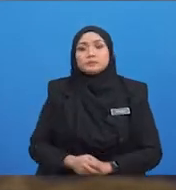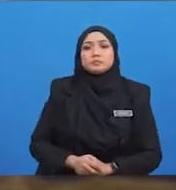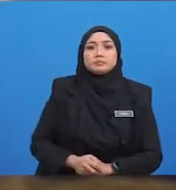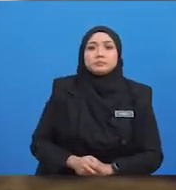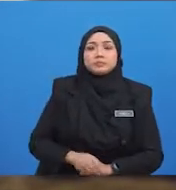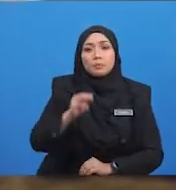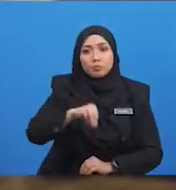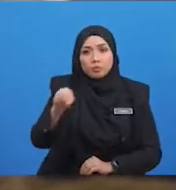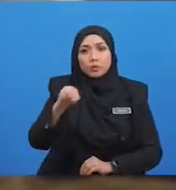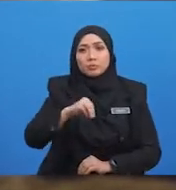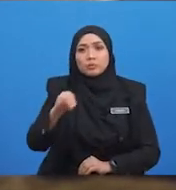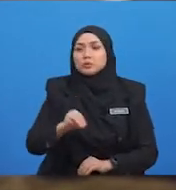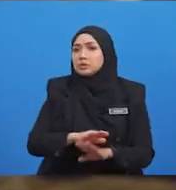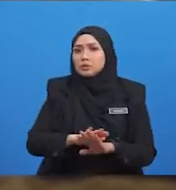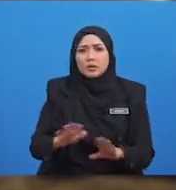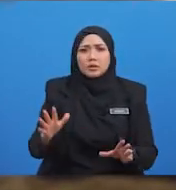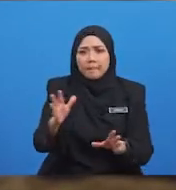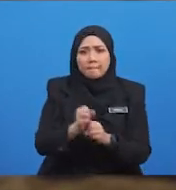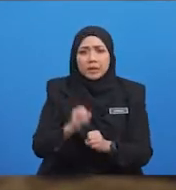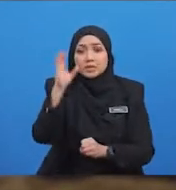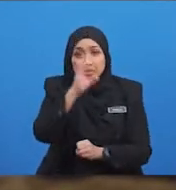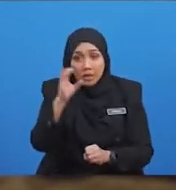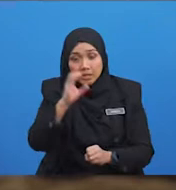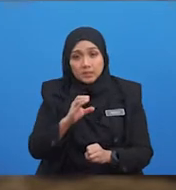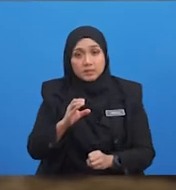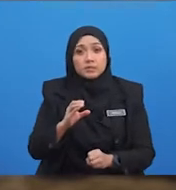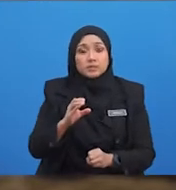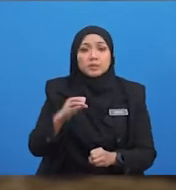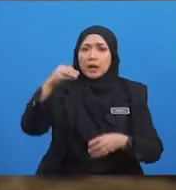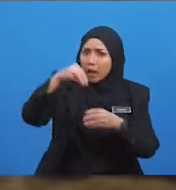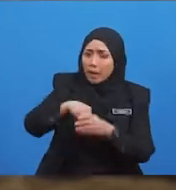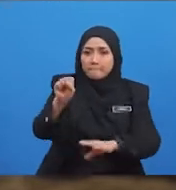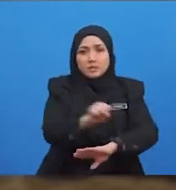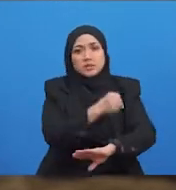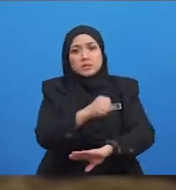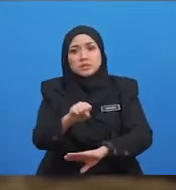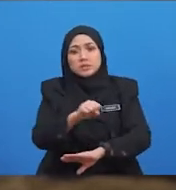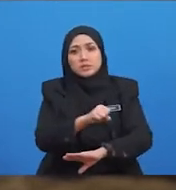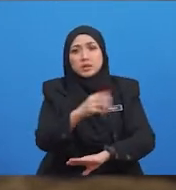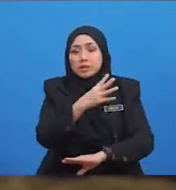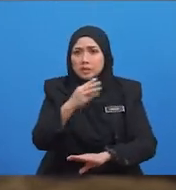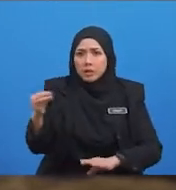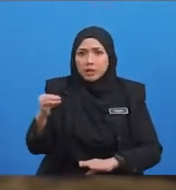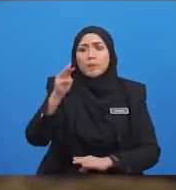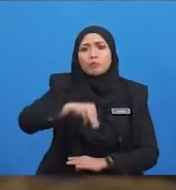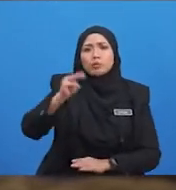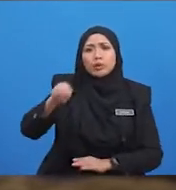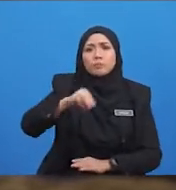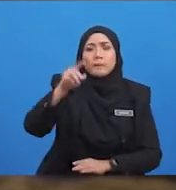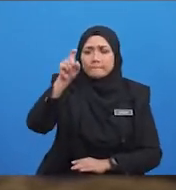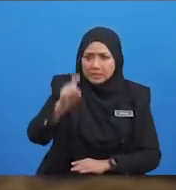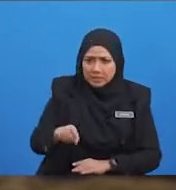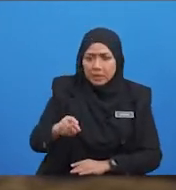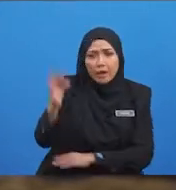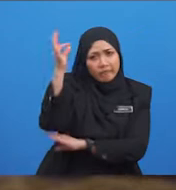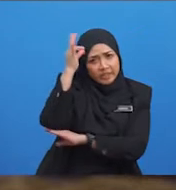Justru, murid-murid tidak dapat mencari jawapan di dalam sajak. Sebaliknya, murid-murid